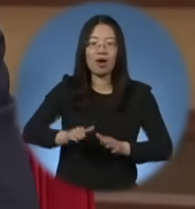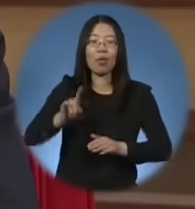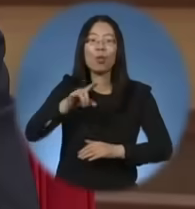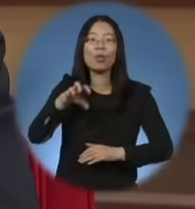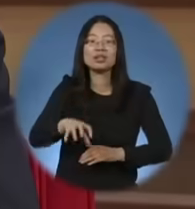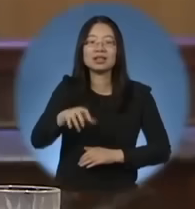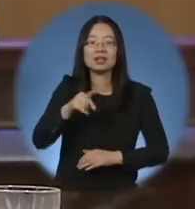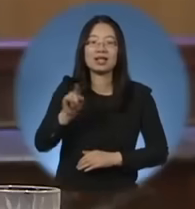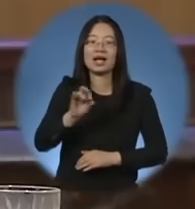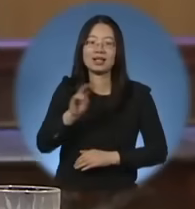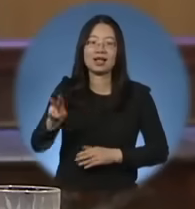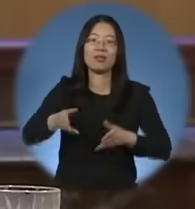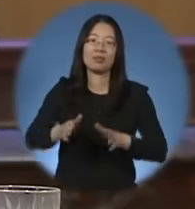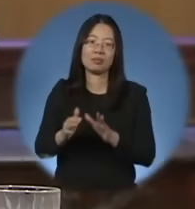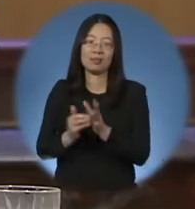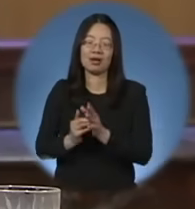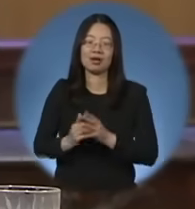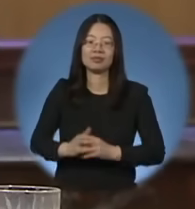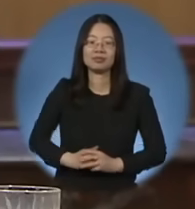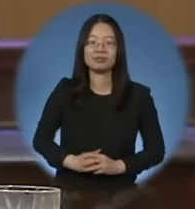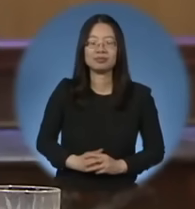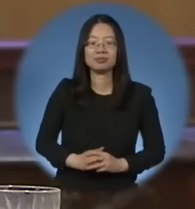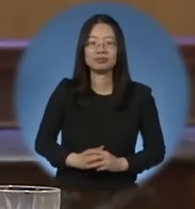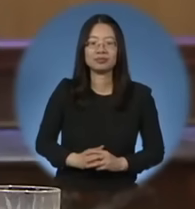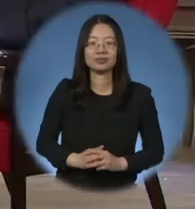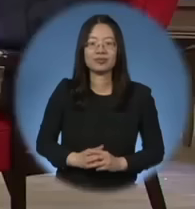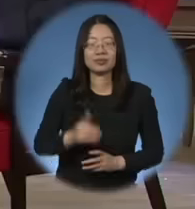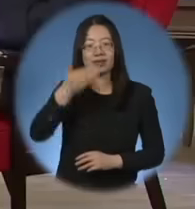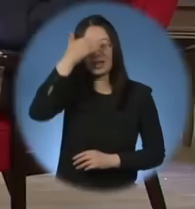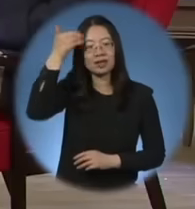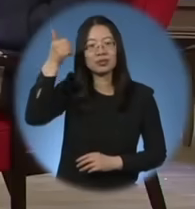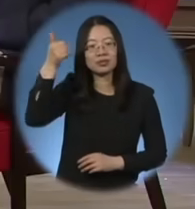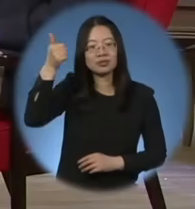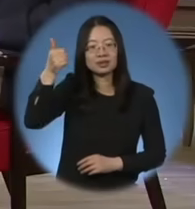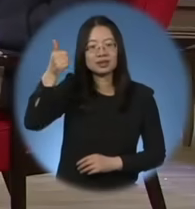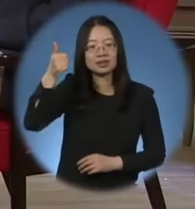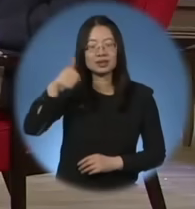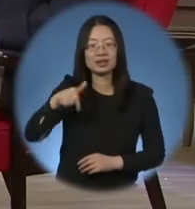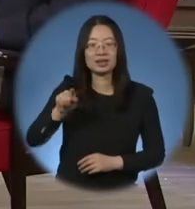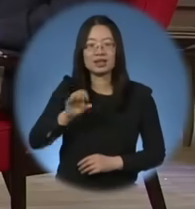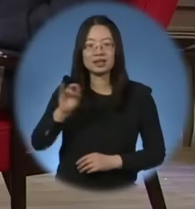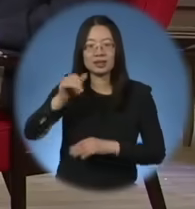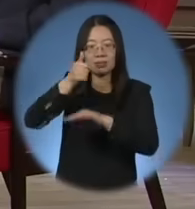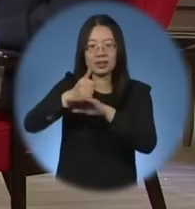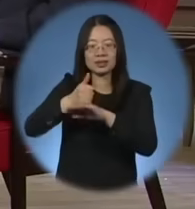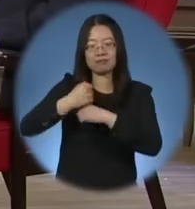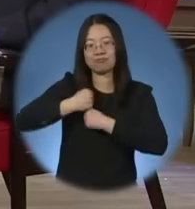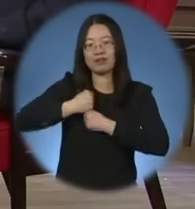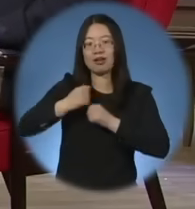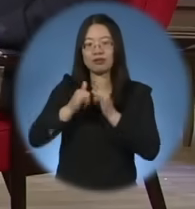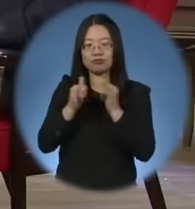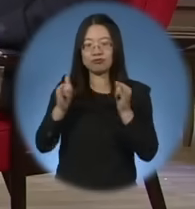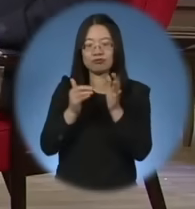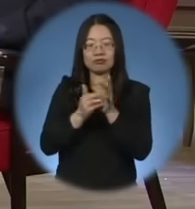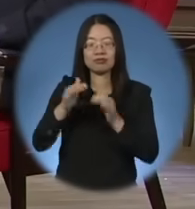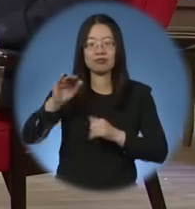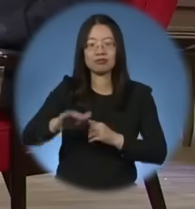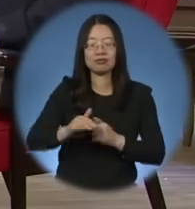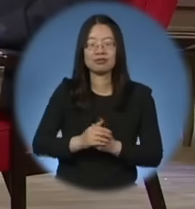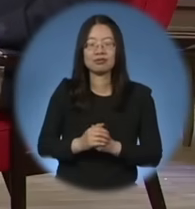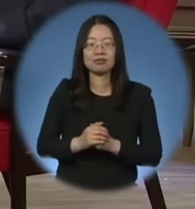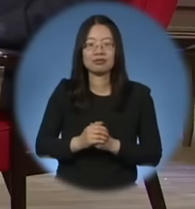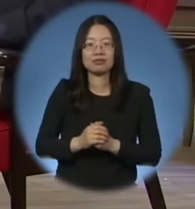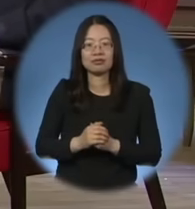사람이에요 출신이네 원래 가야 사람인데 할아버지는 저 카야의 마지막 장군 었는데